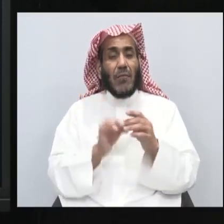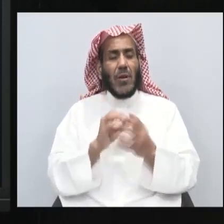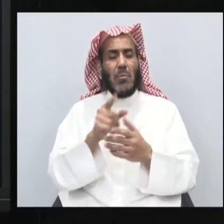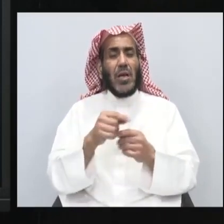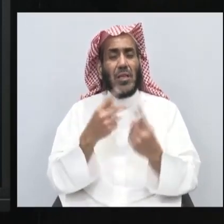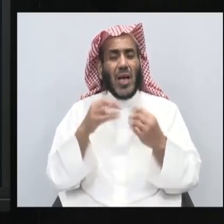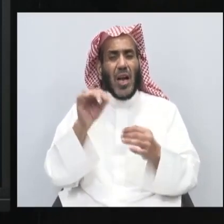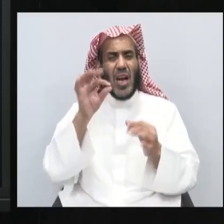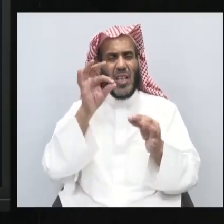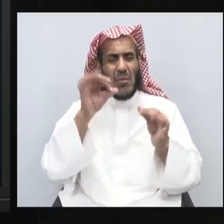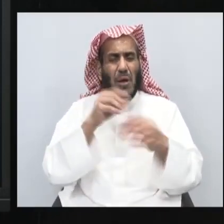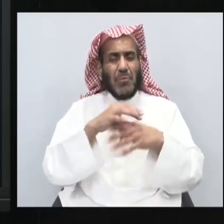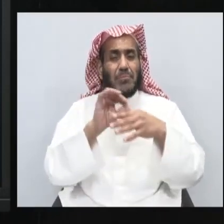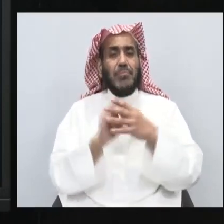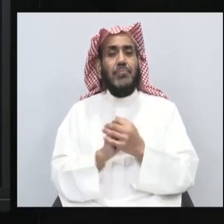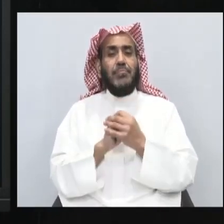الرطبة.